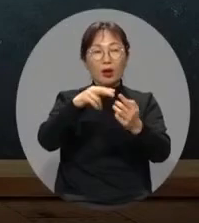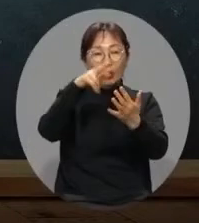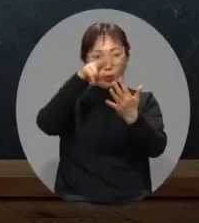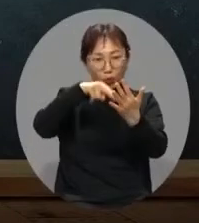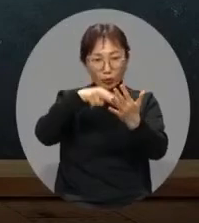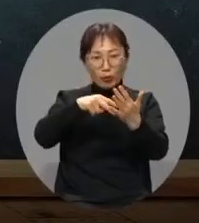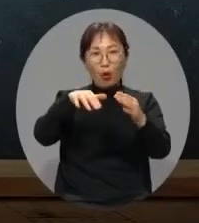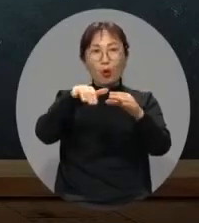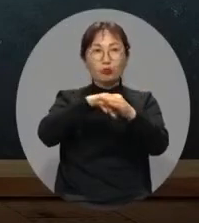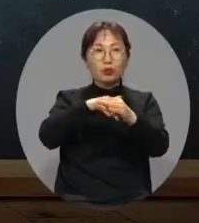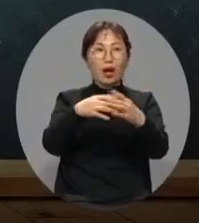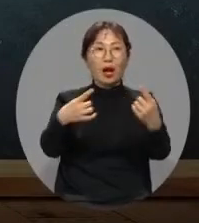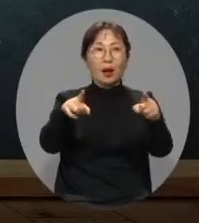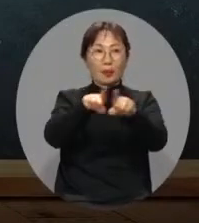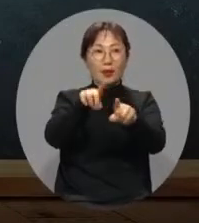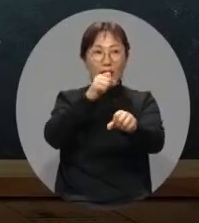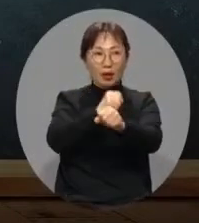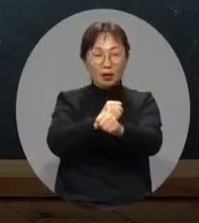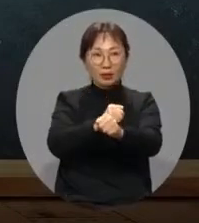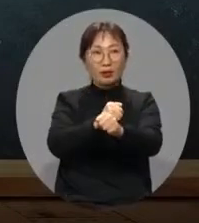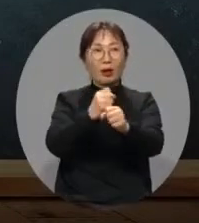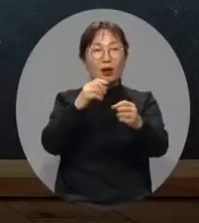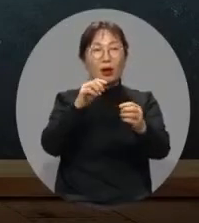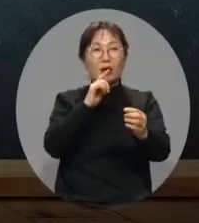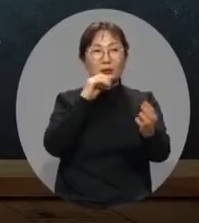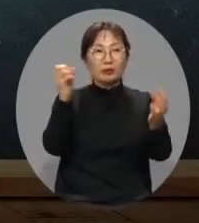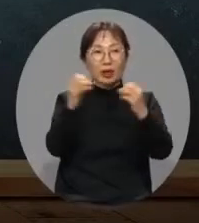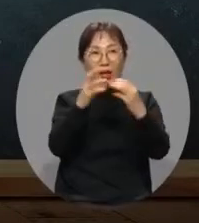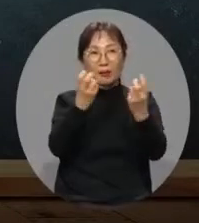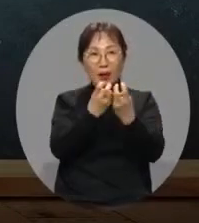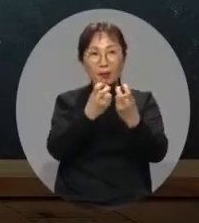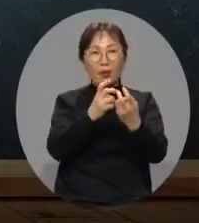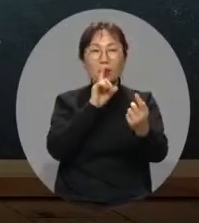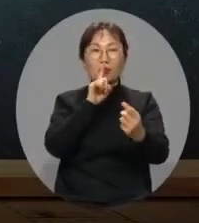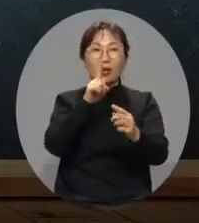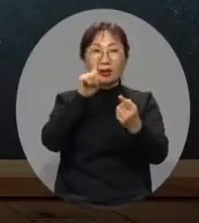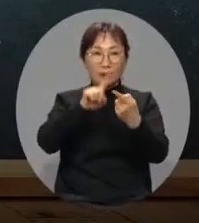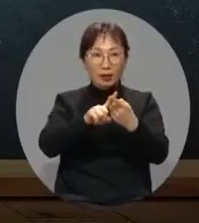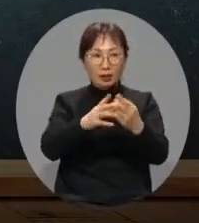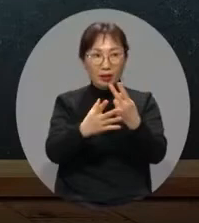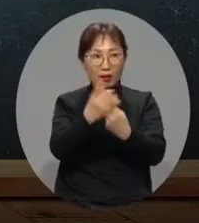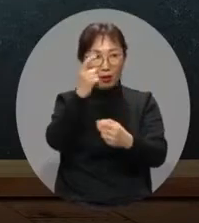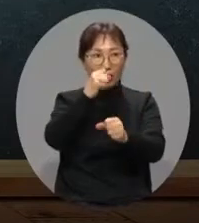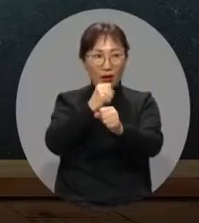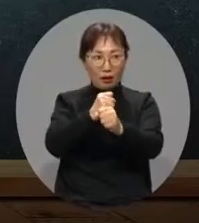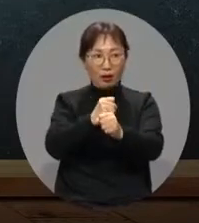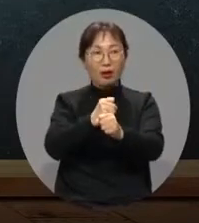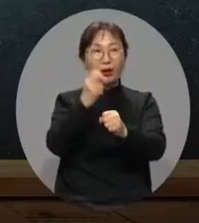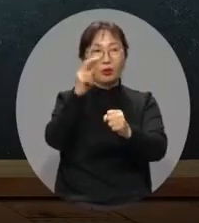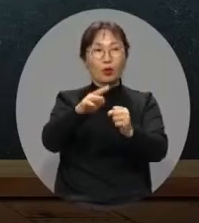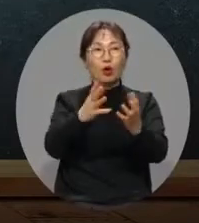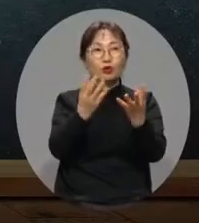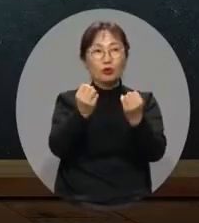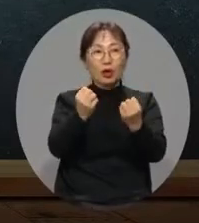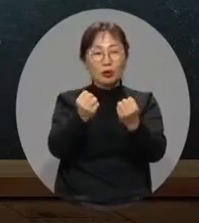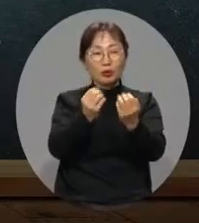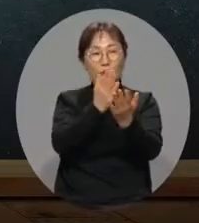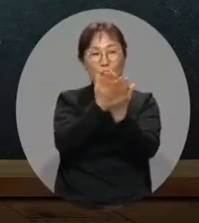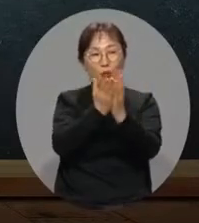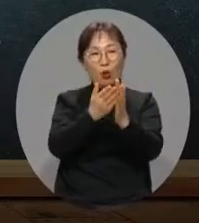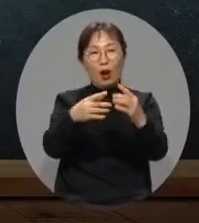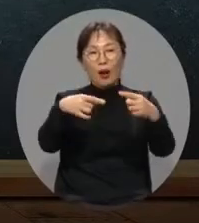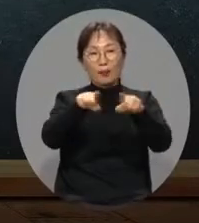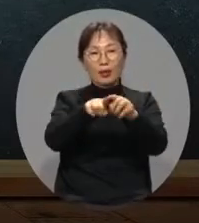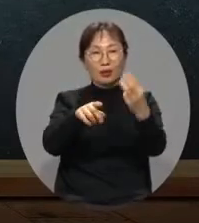에 더해 화법과 작문 언어와 매체 중 한 가지를 수학 역시 공통과목 2 개의 선택 3과목 중